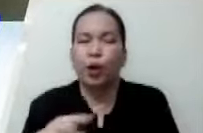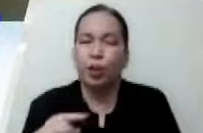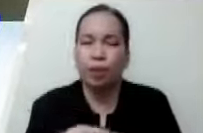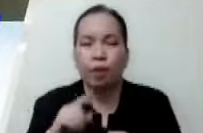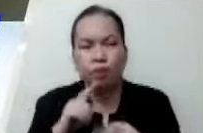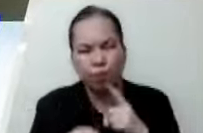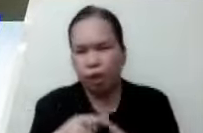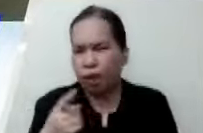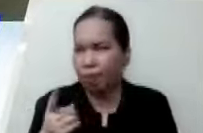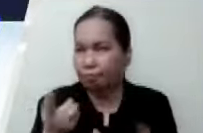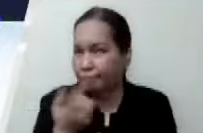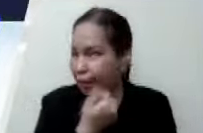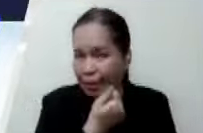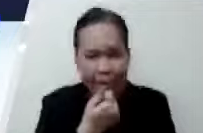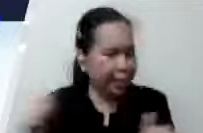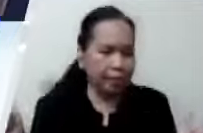lahi.